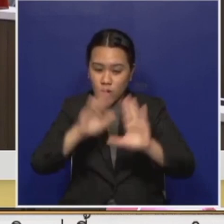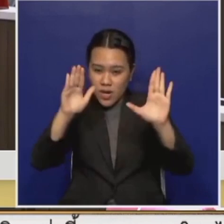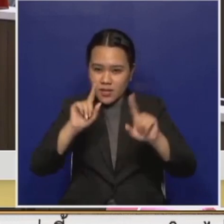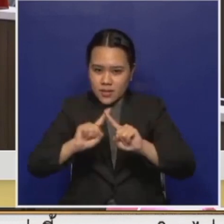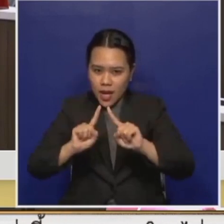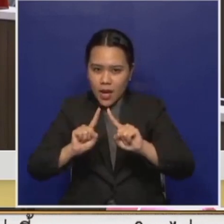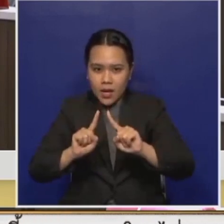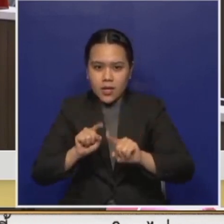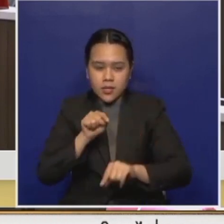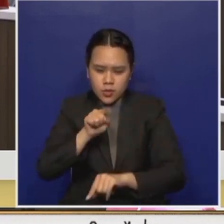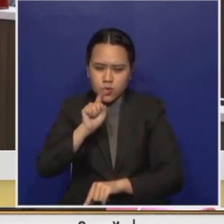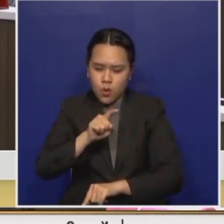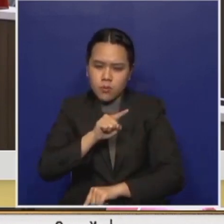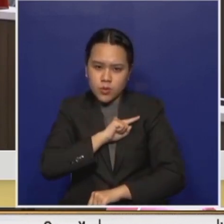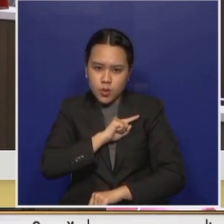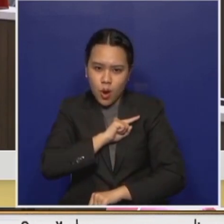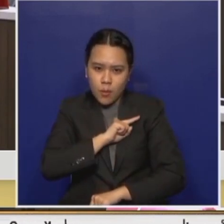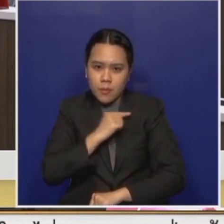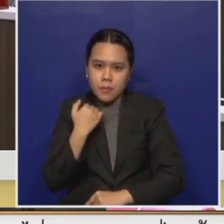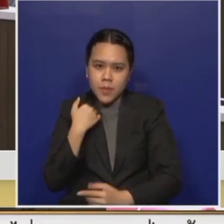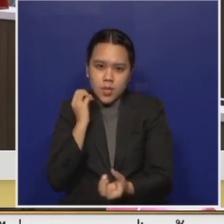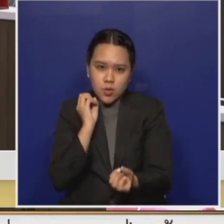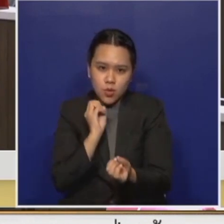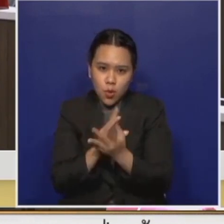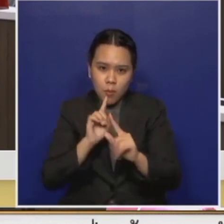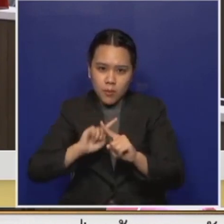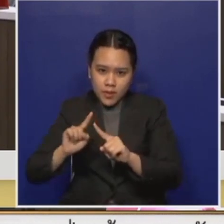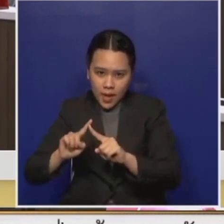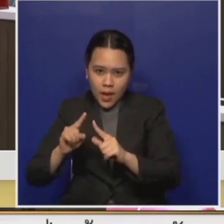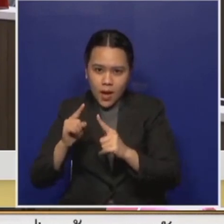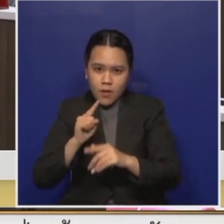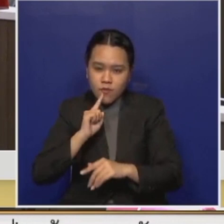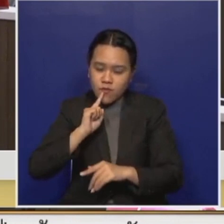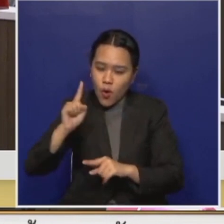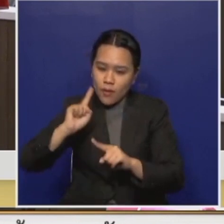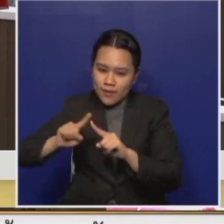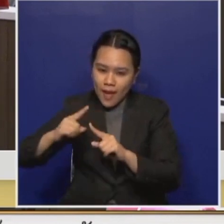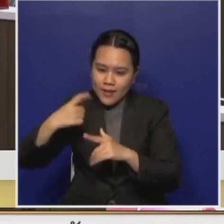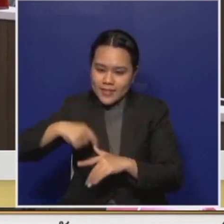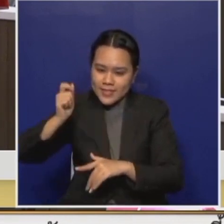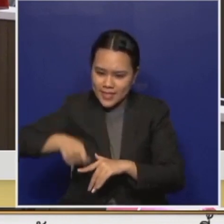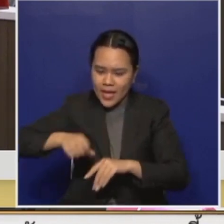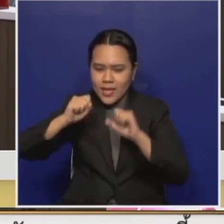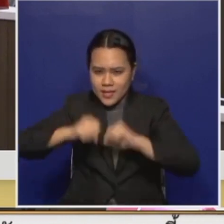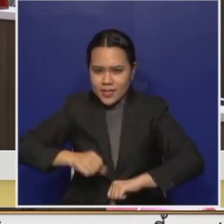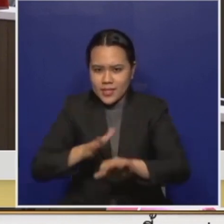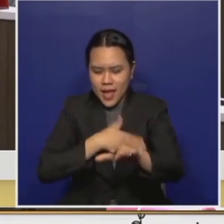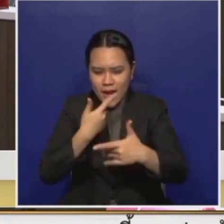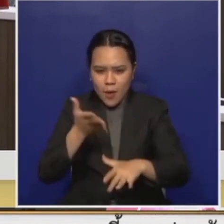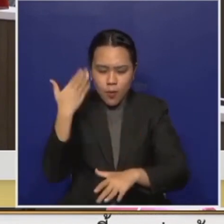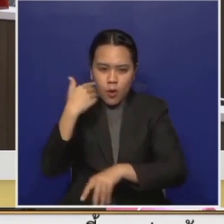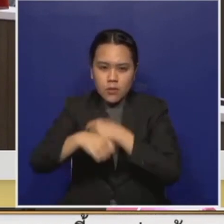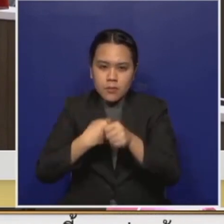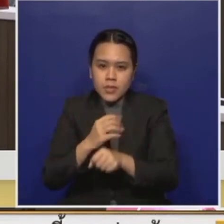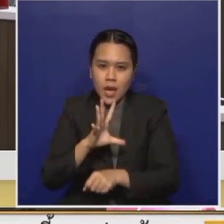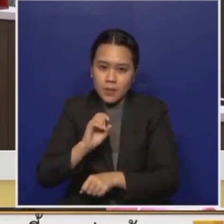ทานตรัผิชอบเมอมความเสีหายเกิข้มการฟองร้องอันุยาตัสินไม่นานนะครับตั้งแต่ปีห้าหนึ่นะครัสำ